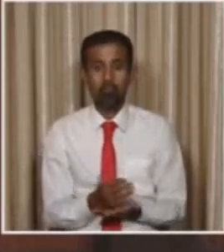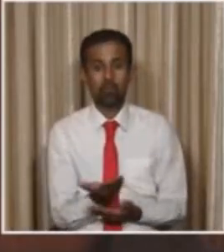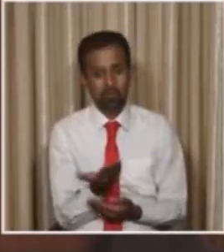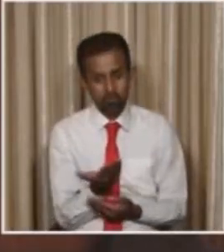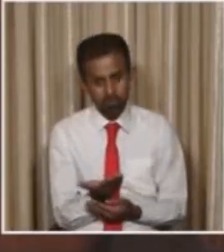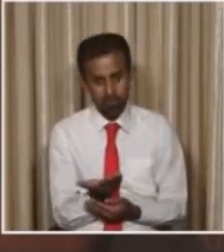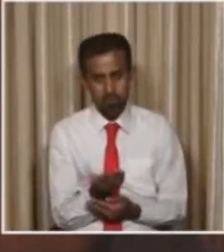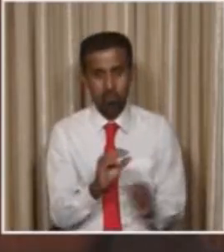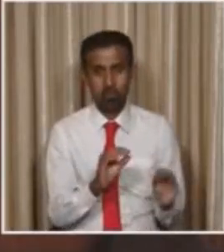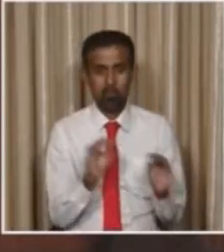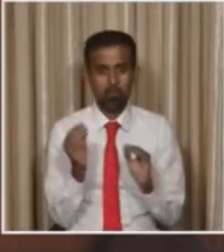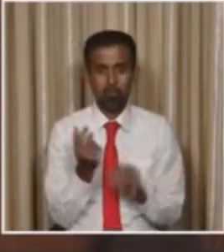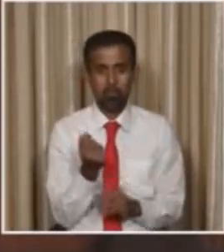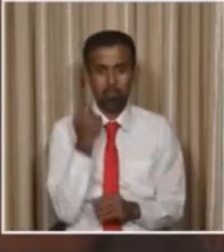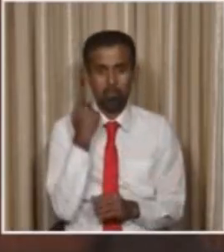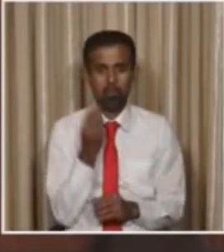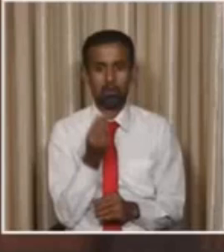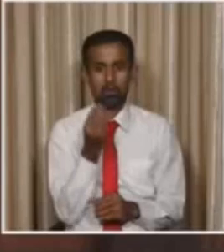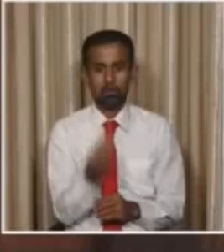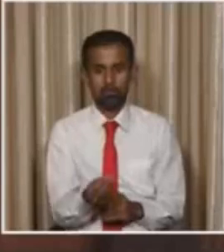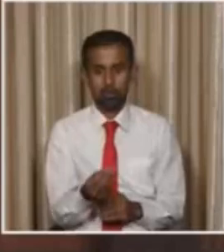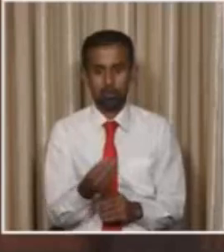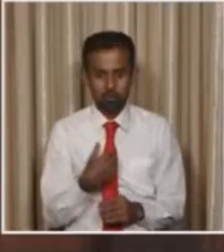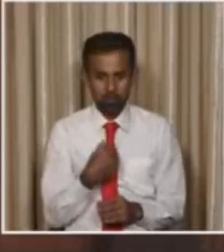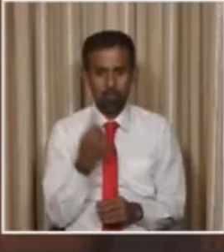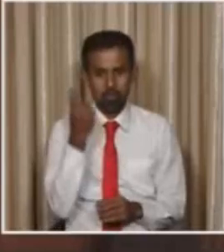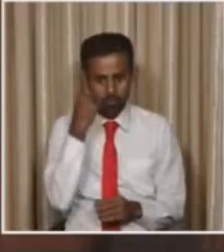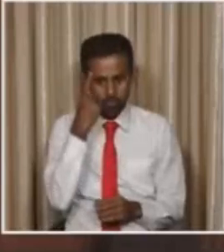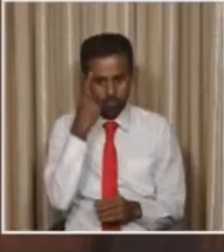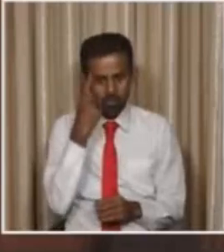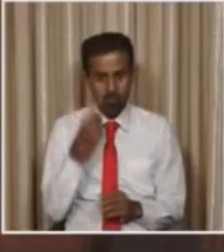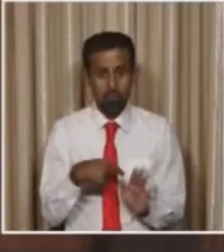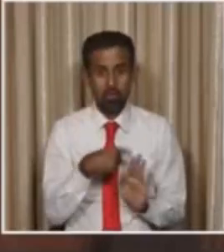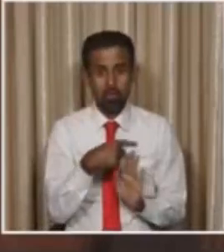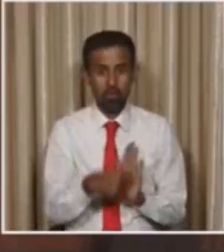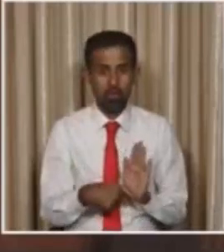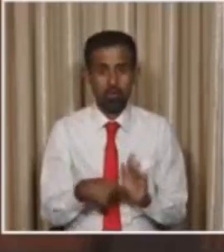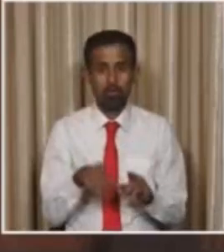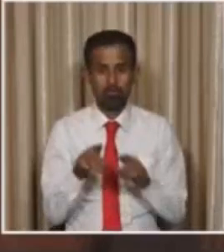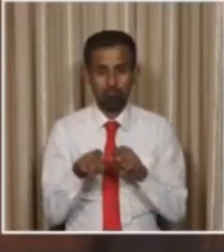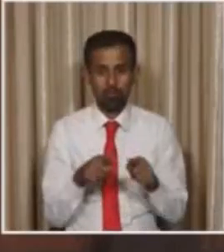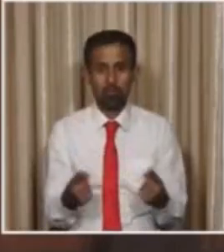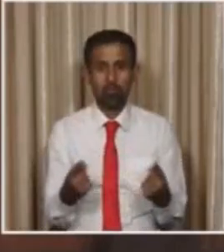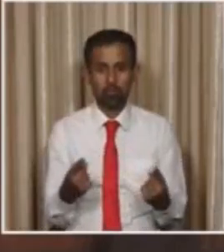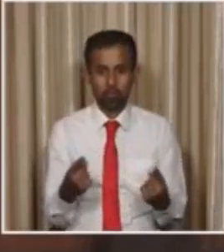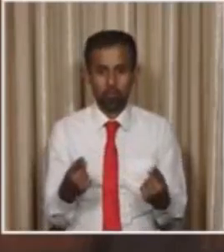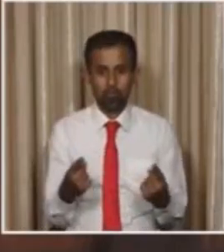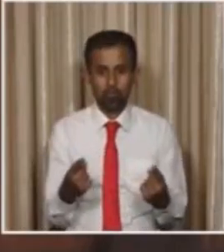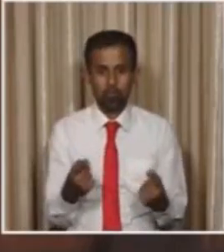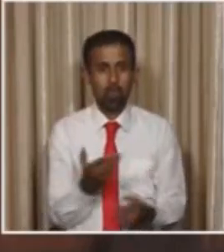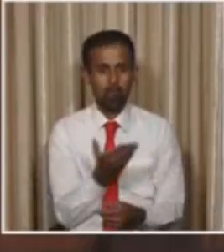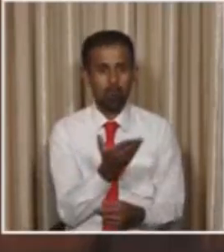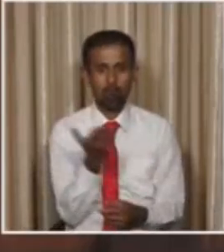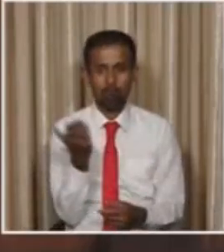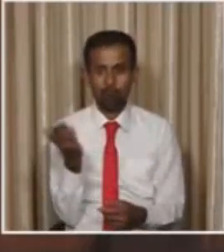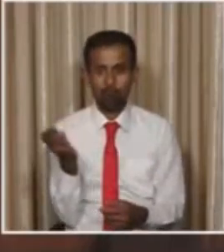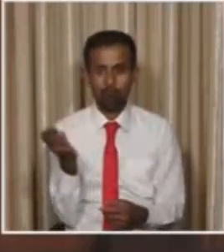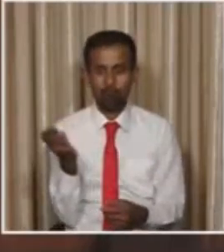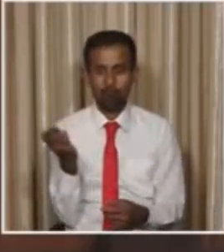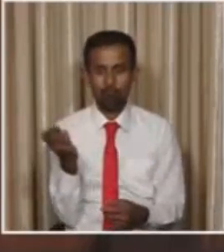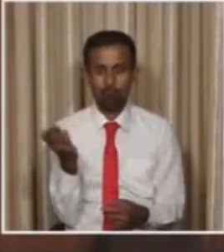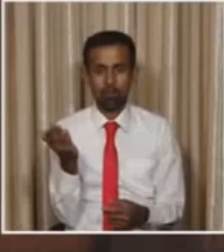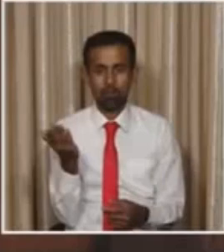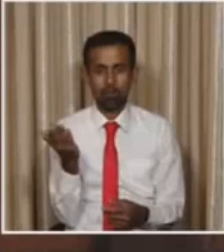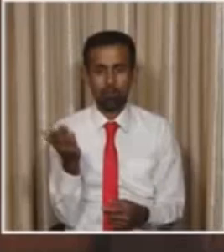கொண்டிருக்கிறார். என்னை பொறுத்தளவிலே இந்த நாட்டிலே அவ்வாறு தேவை உள்ளவர் இருந்தால் அதுக்கு நீங்கள் இந்த அமைச்சர்கள் பேசி ஏதாவது நீங்கள் முடிவெடுத்துக்கொள்ள